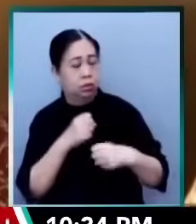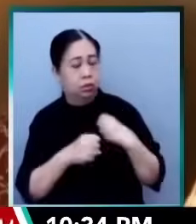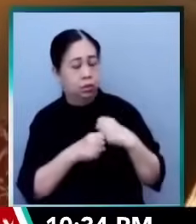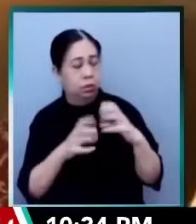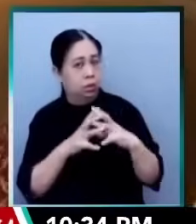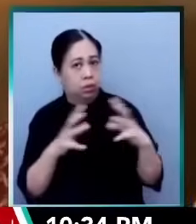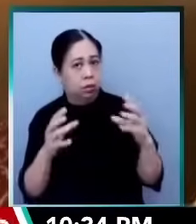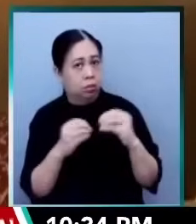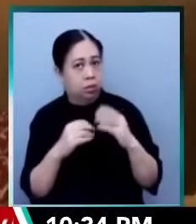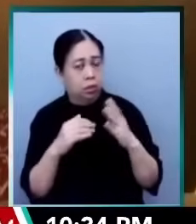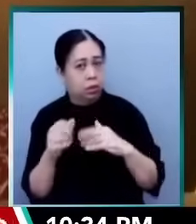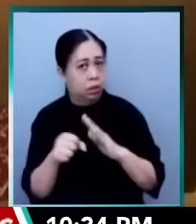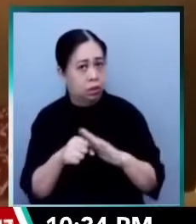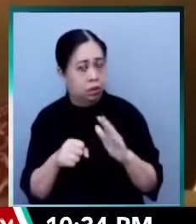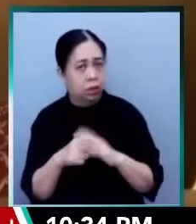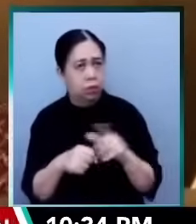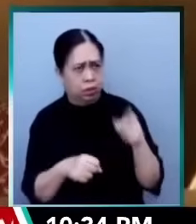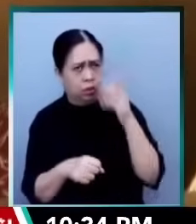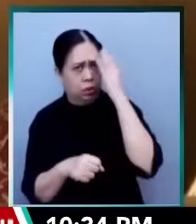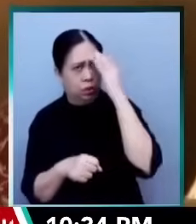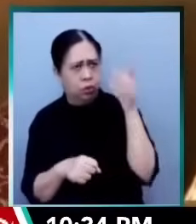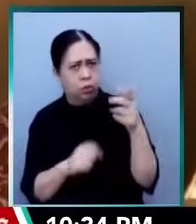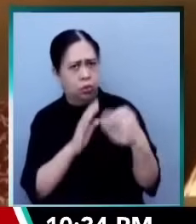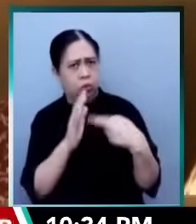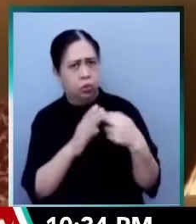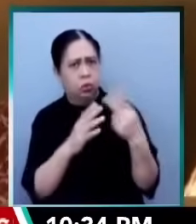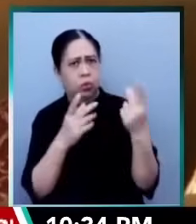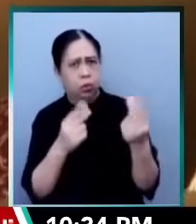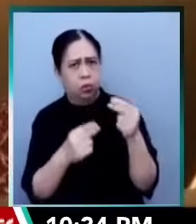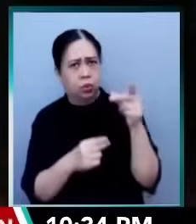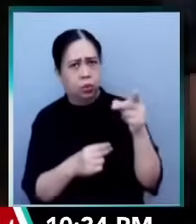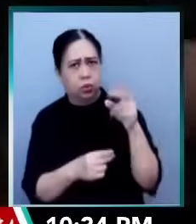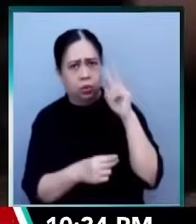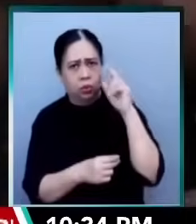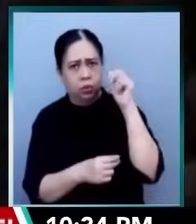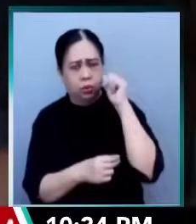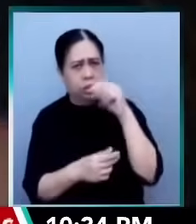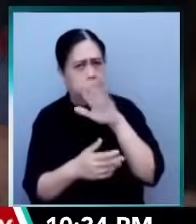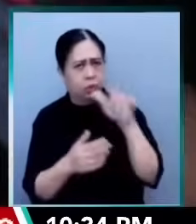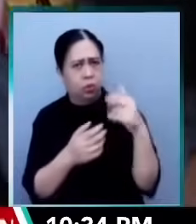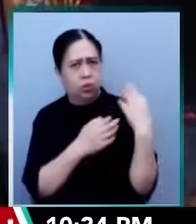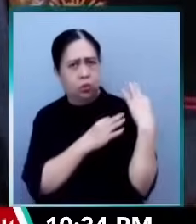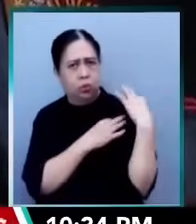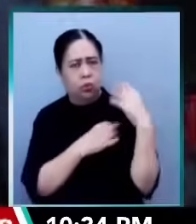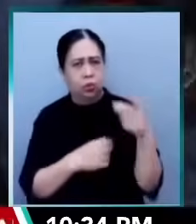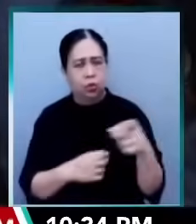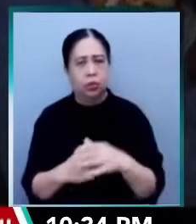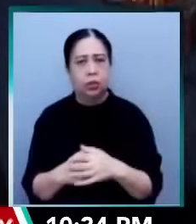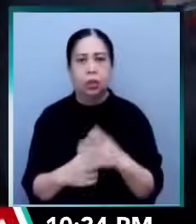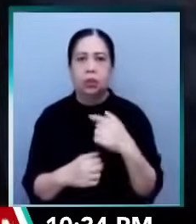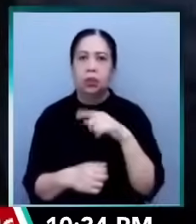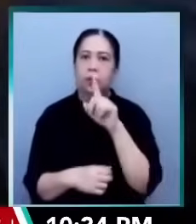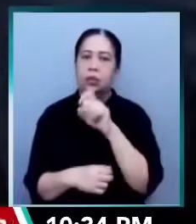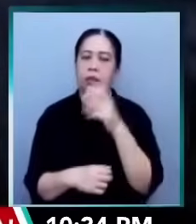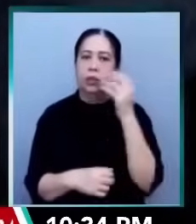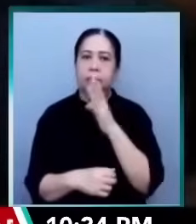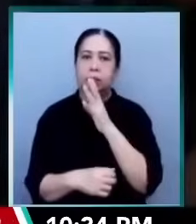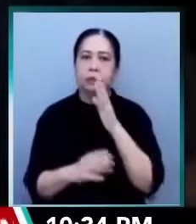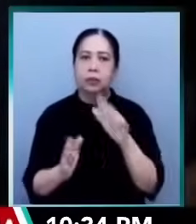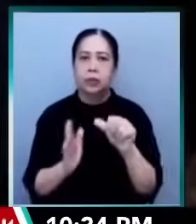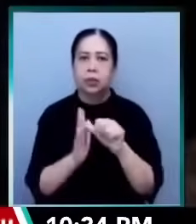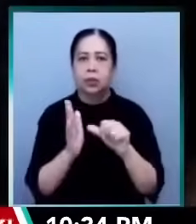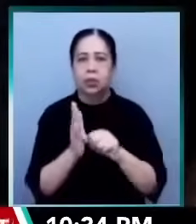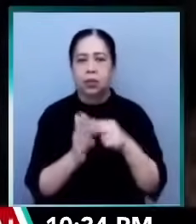than enough. He knows the role that he has played in all of it. Kinwestiyon naman ni dating presidential spokesperson Attorney Harry Roque